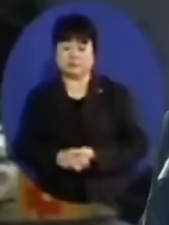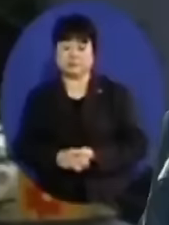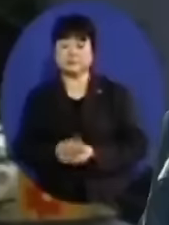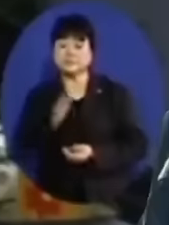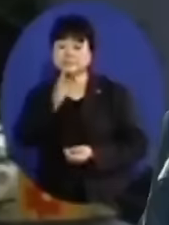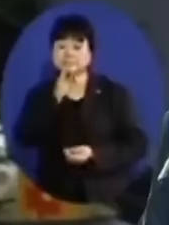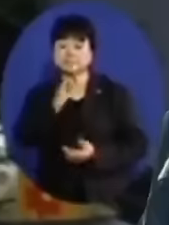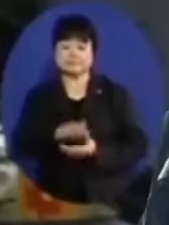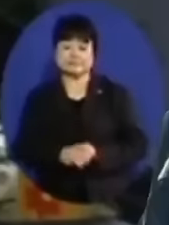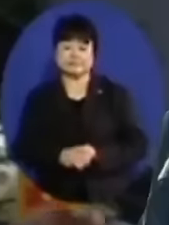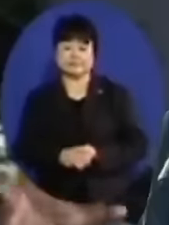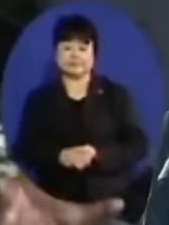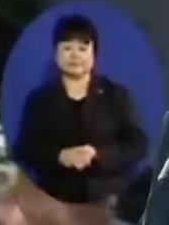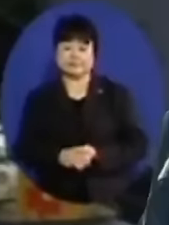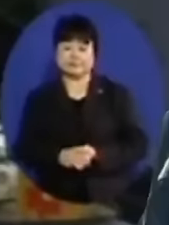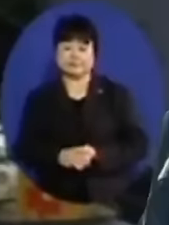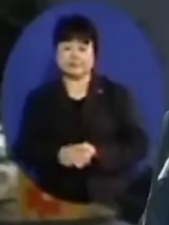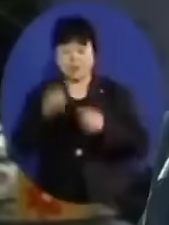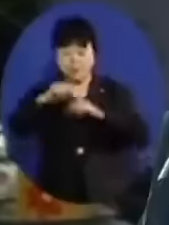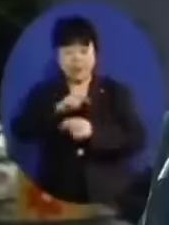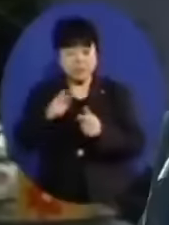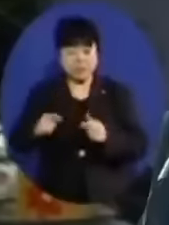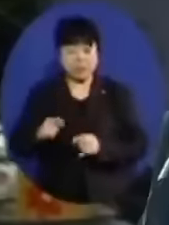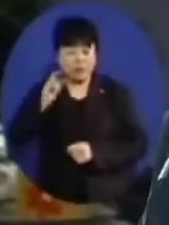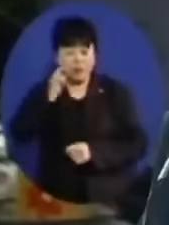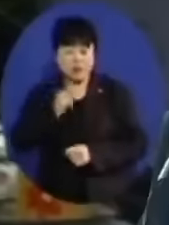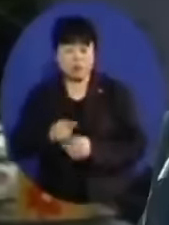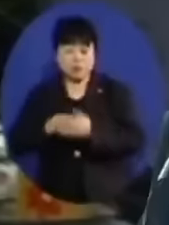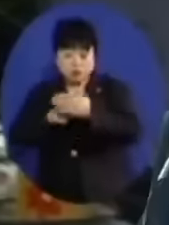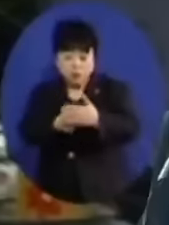그러기 때문에 그 어려움을 이기고 우리가